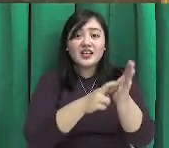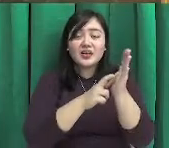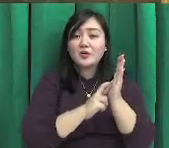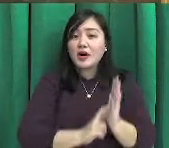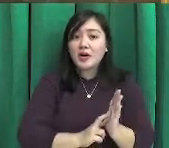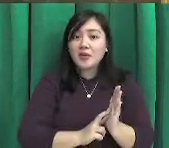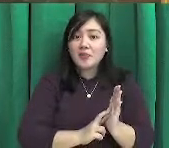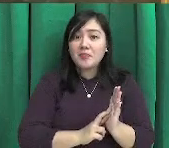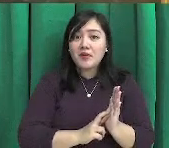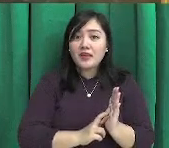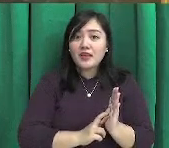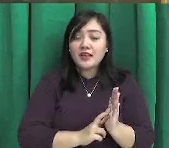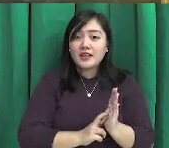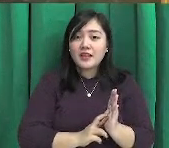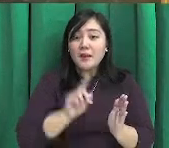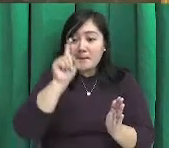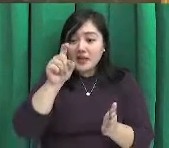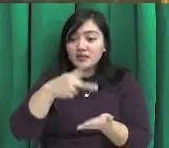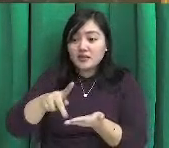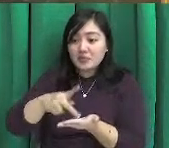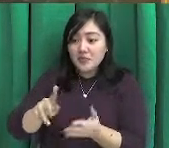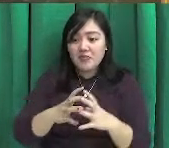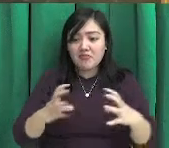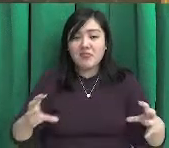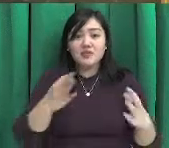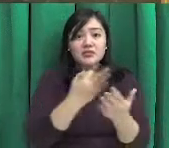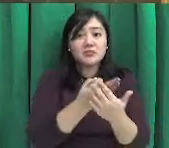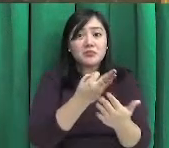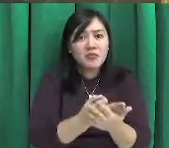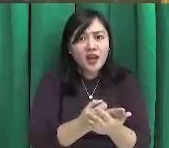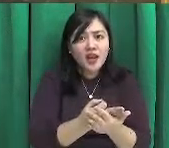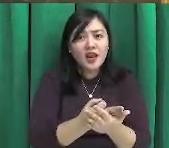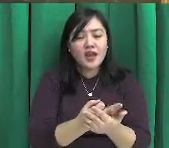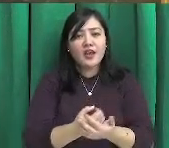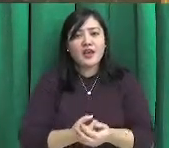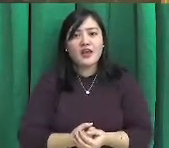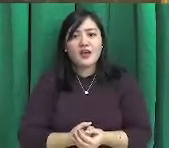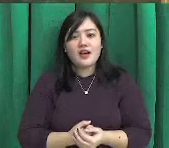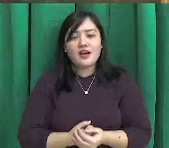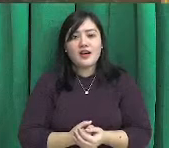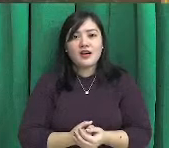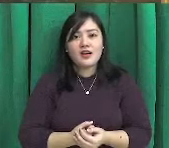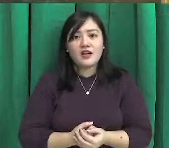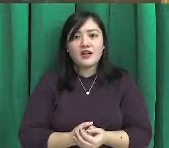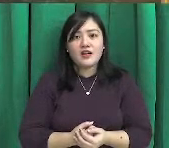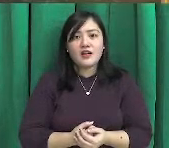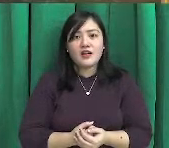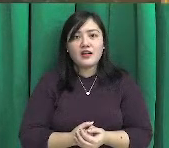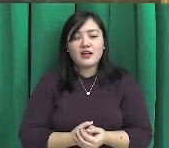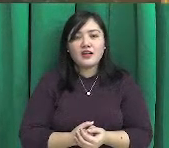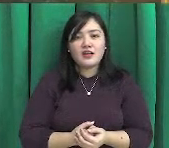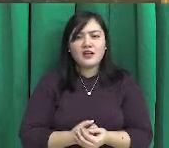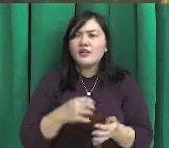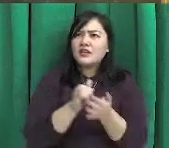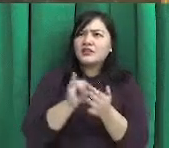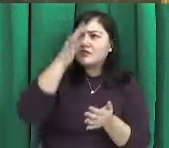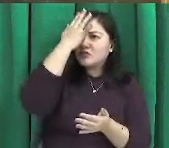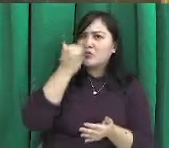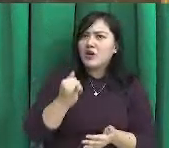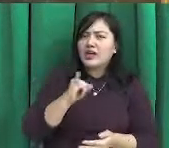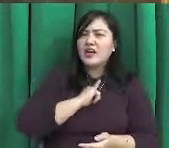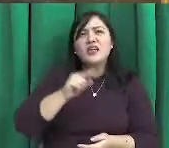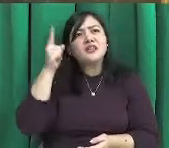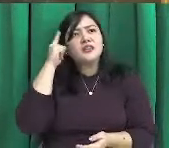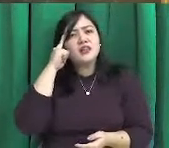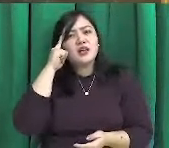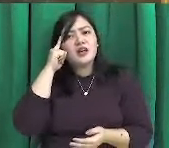saan niya kukunin yun? Sa investment ninyo. Uh-huh. So, how long will it sustain yung in ROI ninyo? Parang ganun